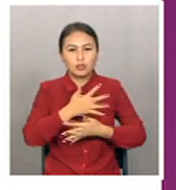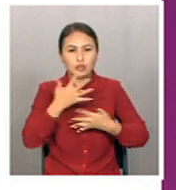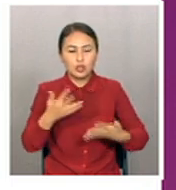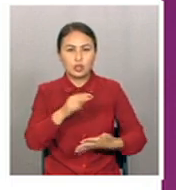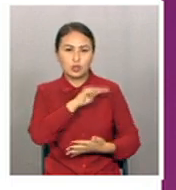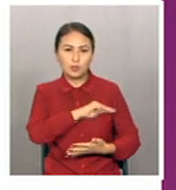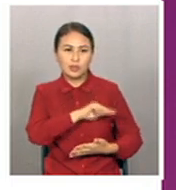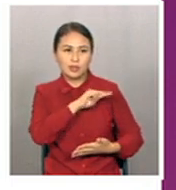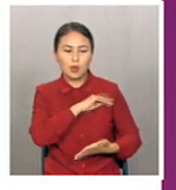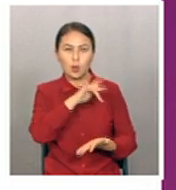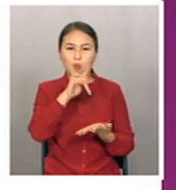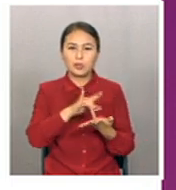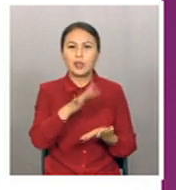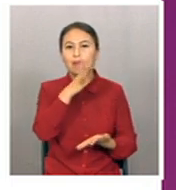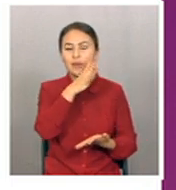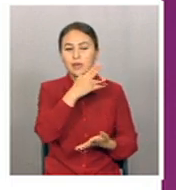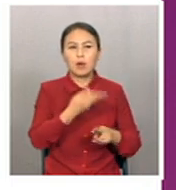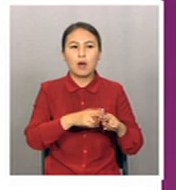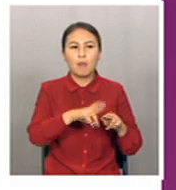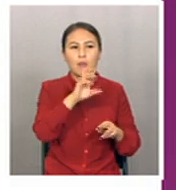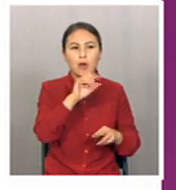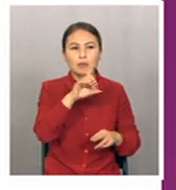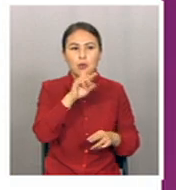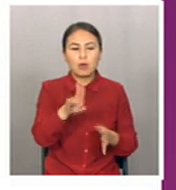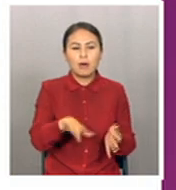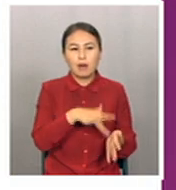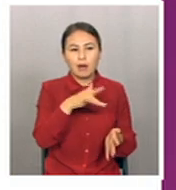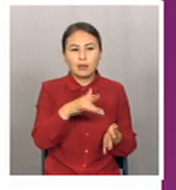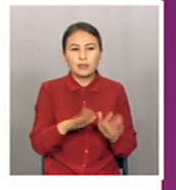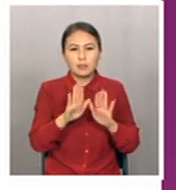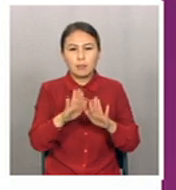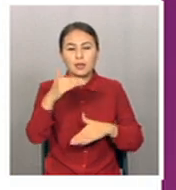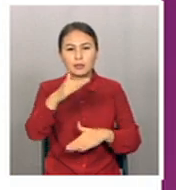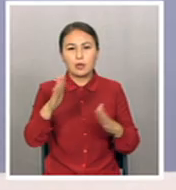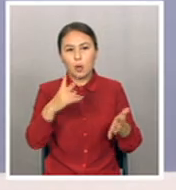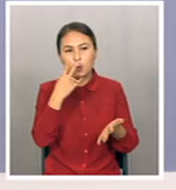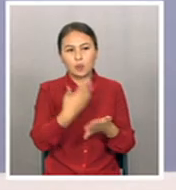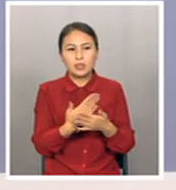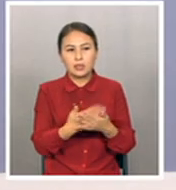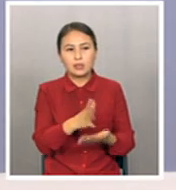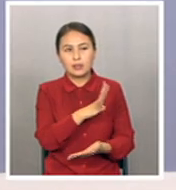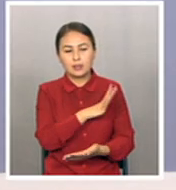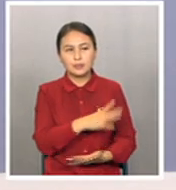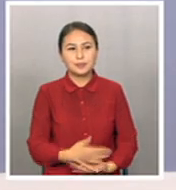бірі орта ғасырлық Бозоқ қаласының макеті сіздерге көрсетілген.